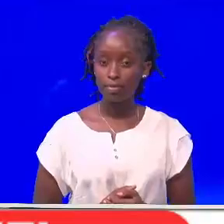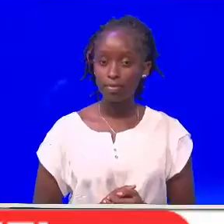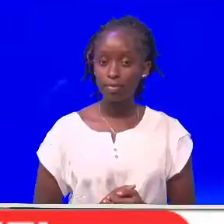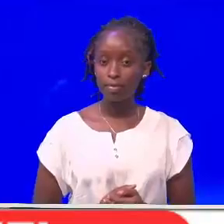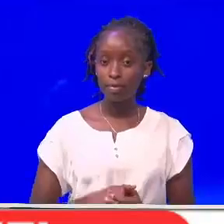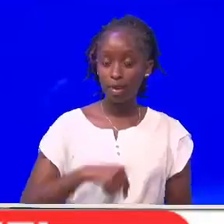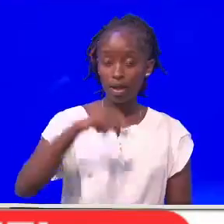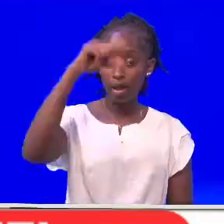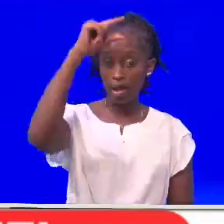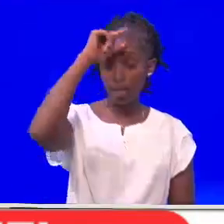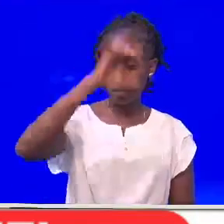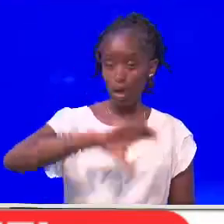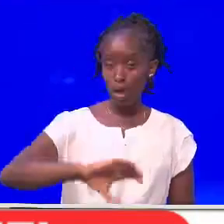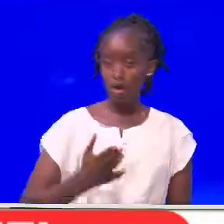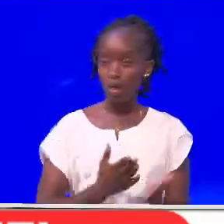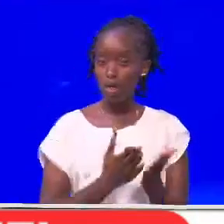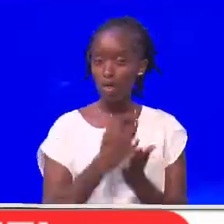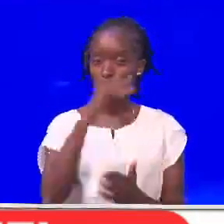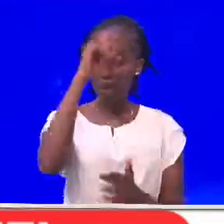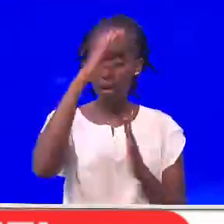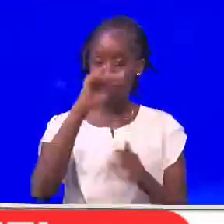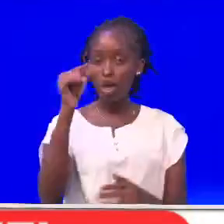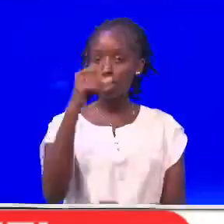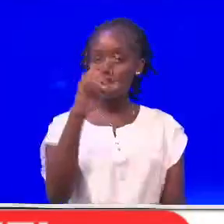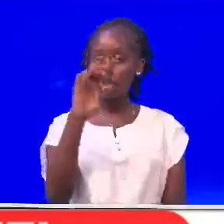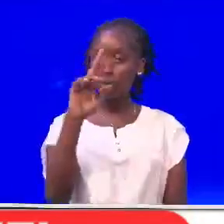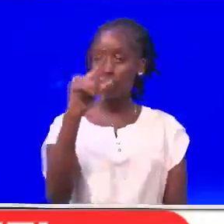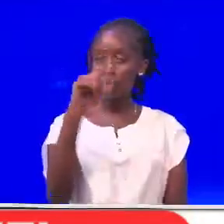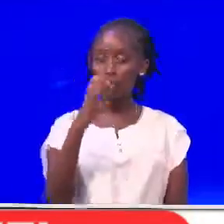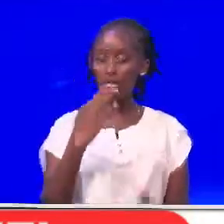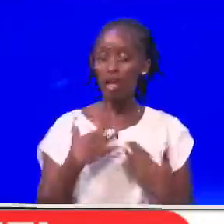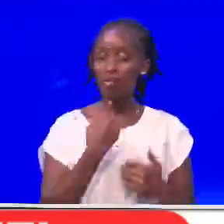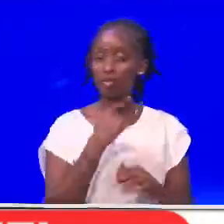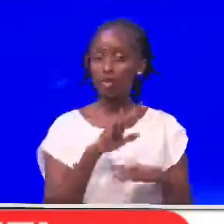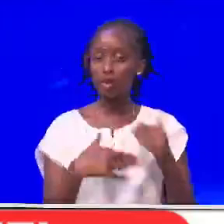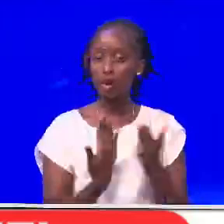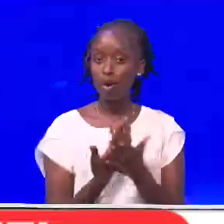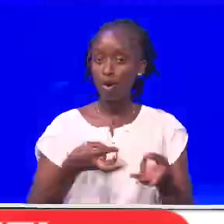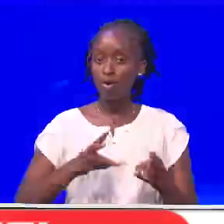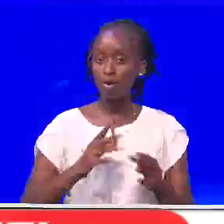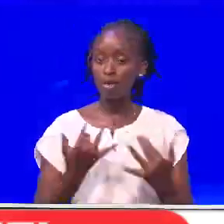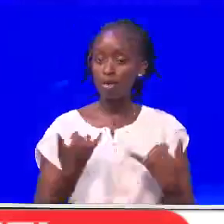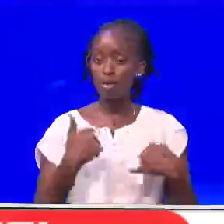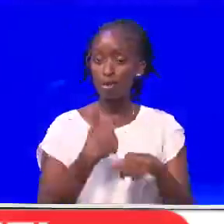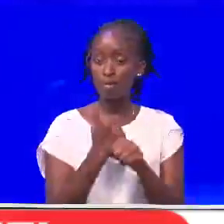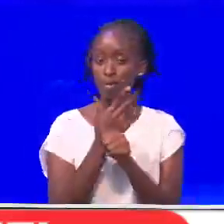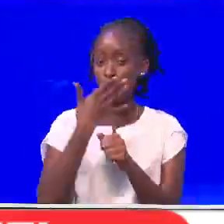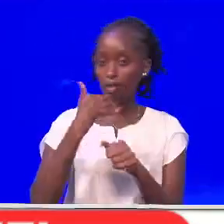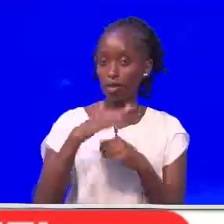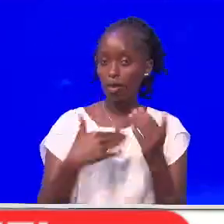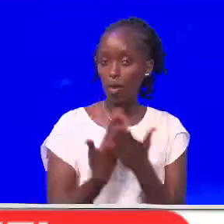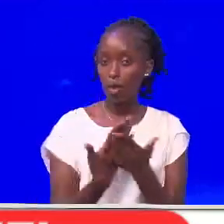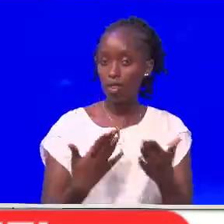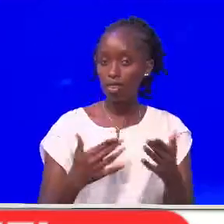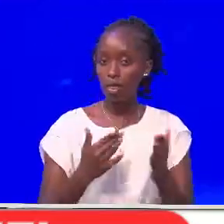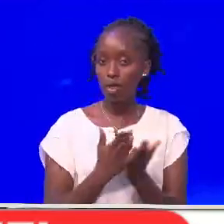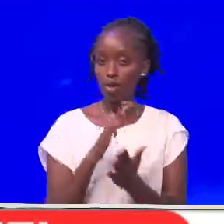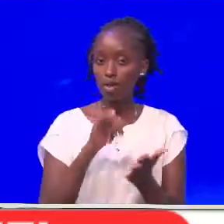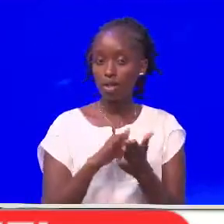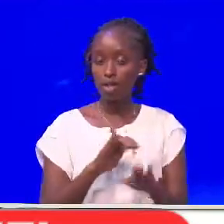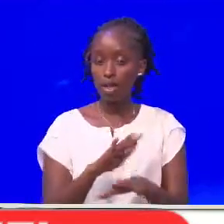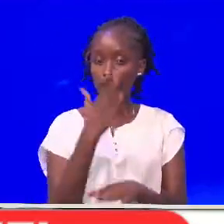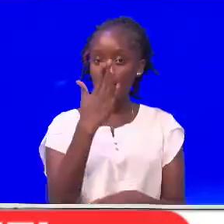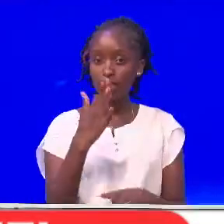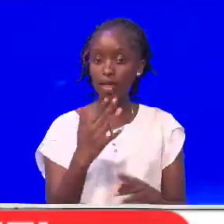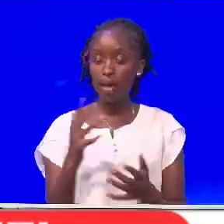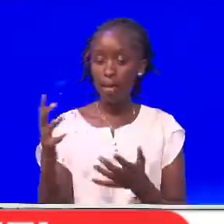Serikali ya kaunti kupitia Gavana George Natembeya imekariri mikakati yake ya kuboresha huduma kupitia maafisa hao watakaopelekwa na